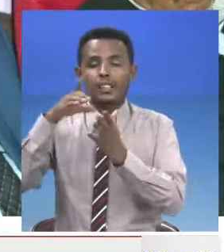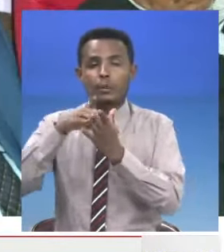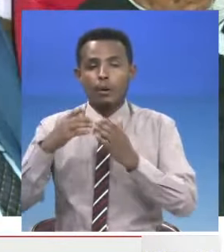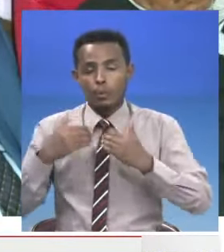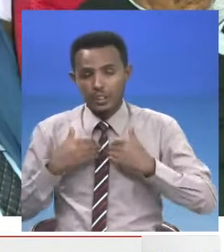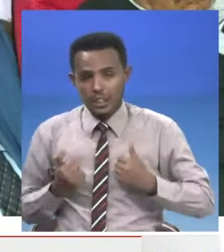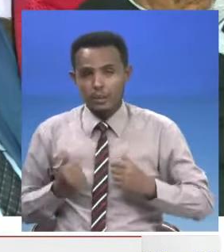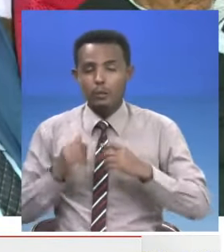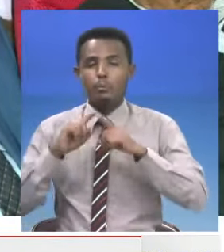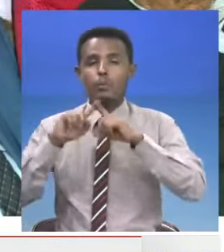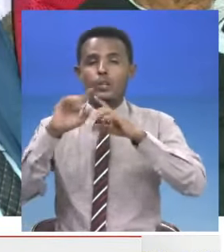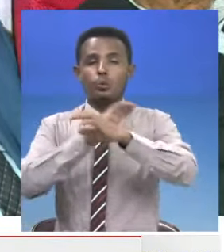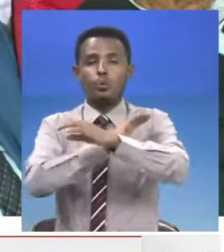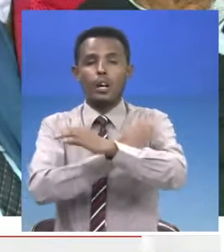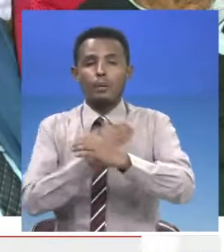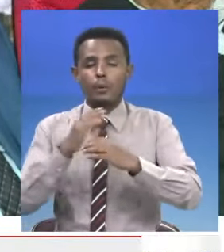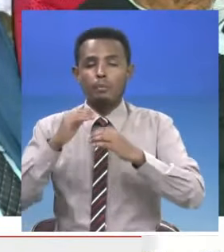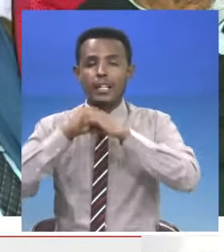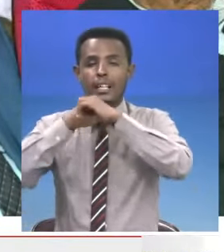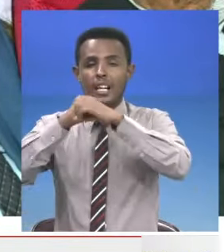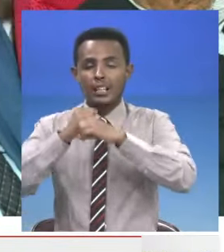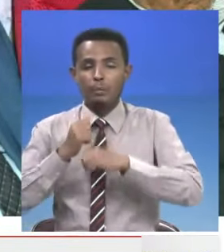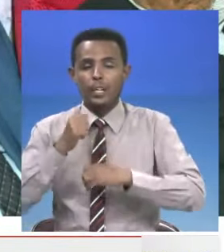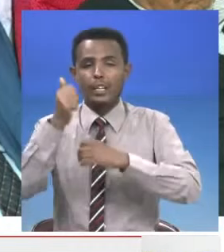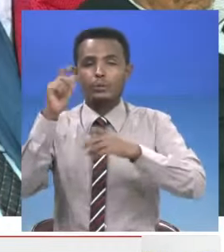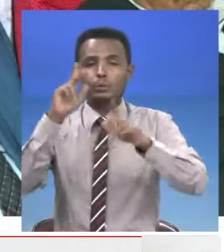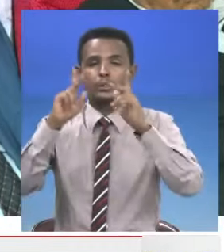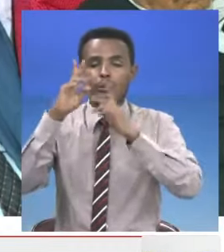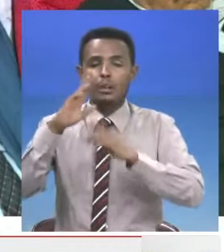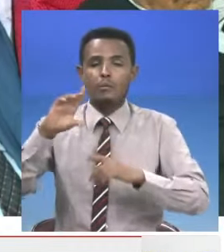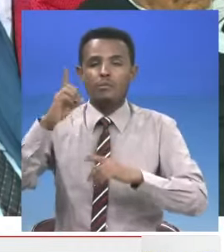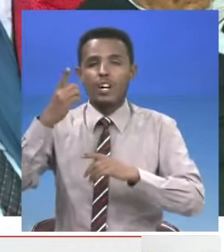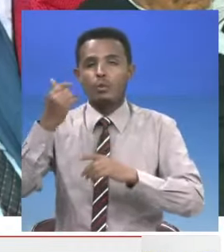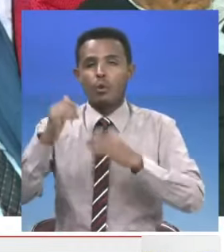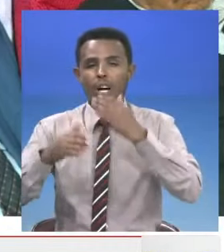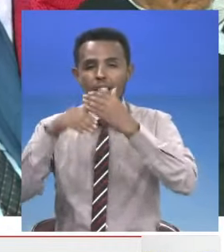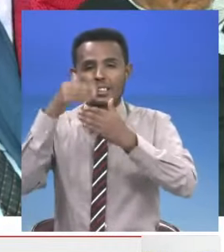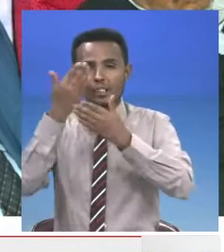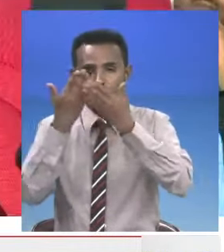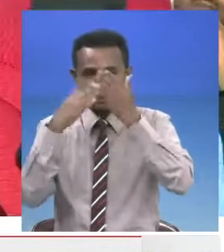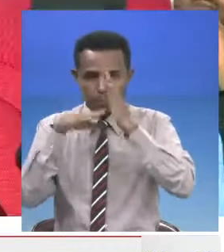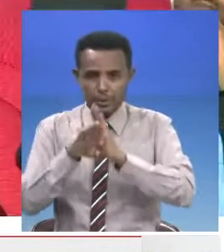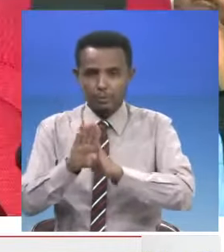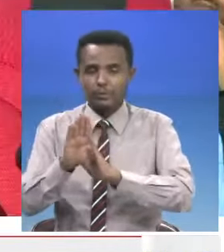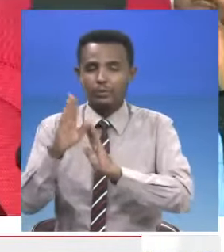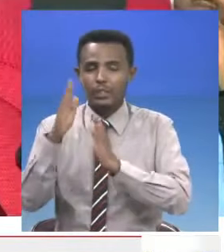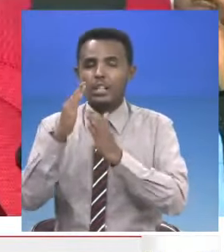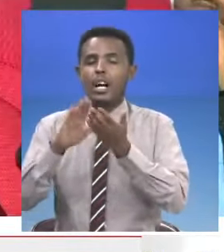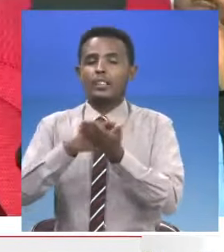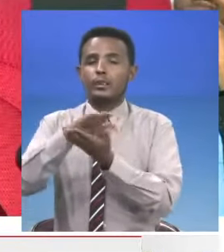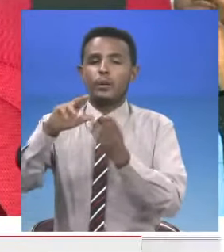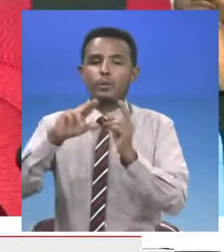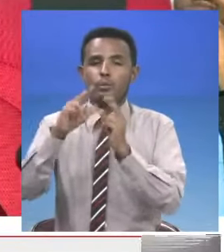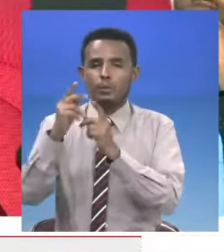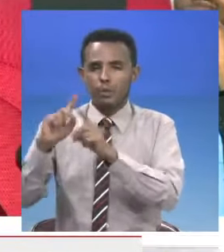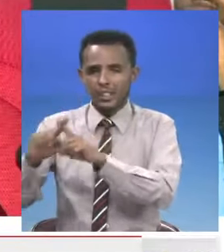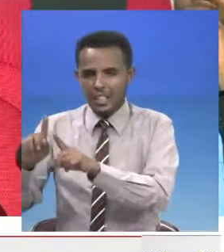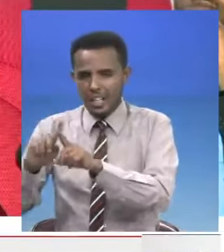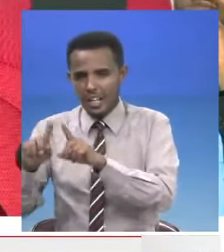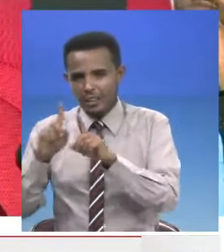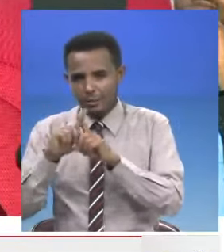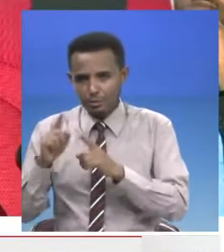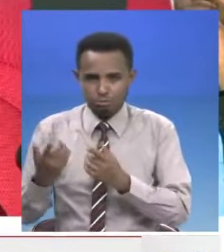ኃይል በመከላከያ እንዲሁም በራሳቸው ህዝባዊና በፋኖ አደረጃጀቶች በመደራጀት አሸባሪውን የትግራይ ወራሪ ቡድን በተለያዩ ግንባሮች